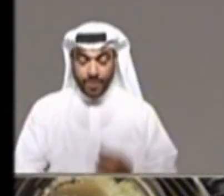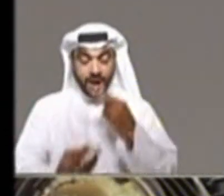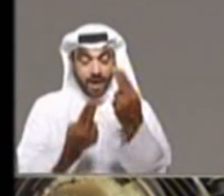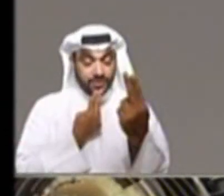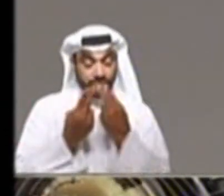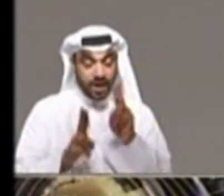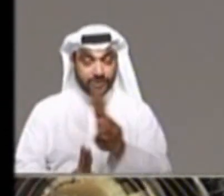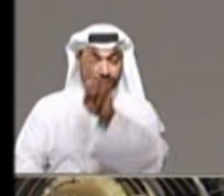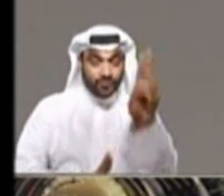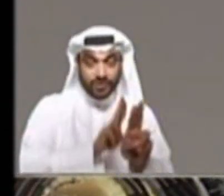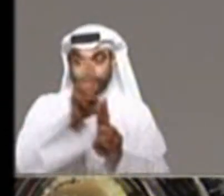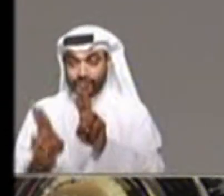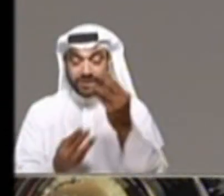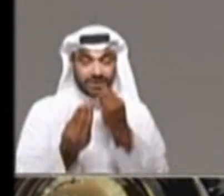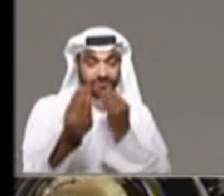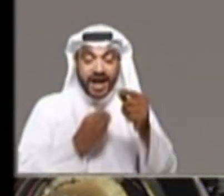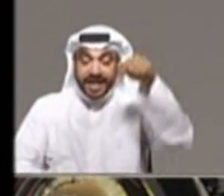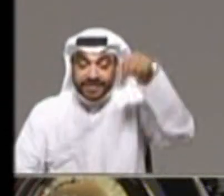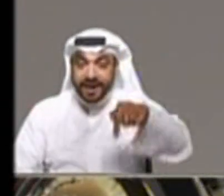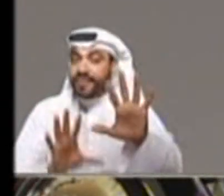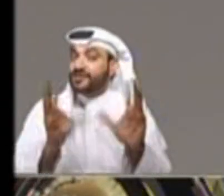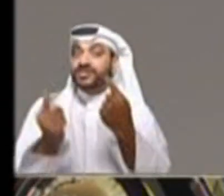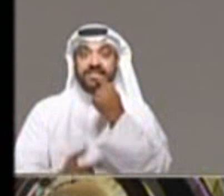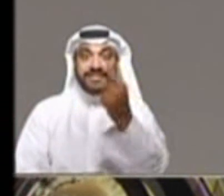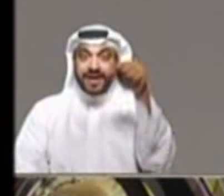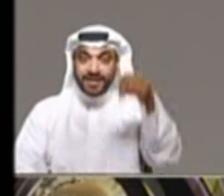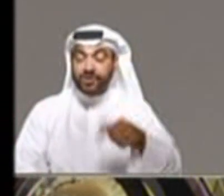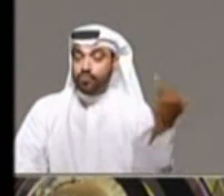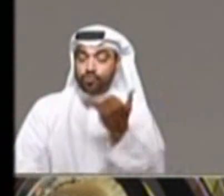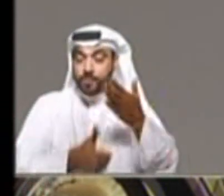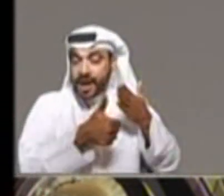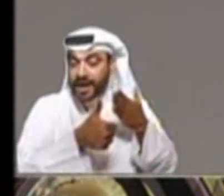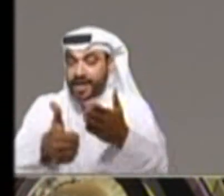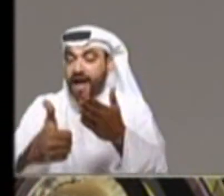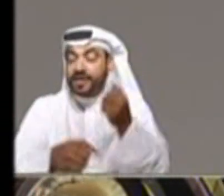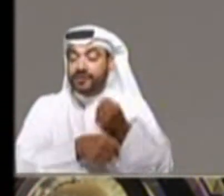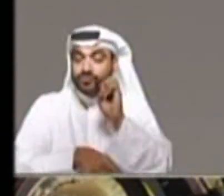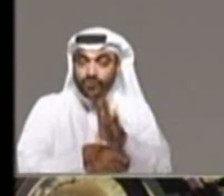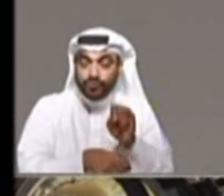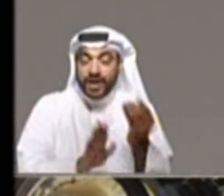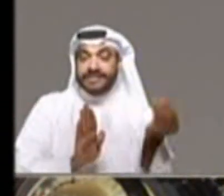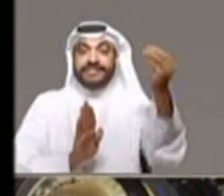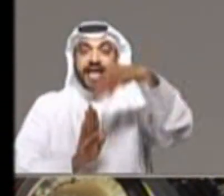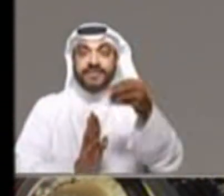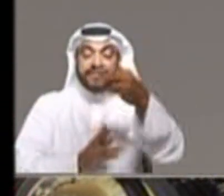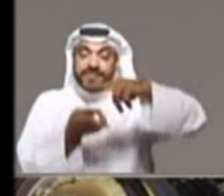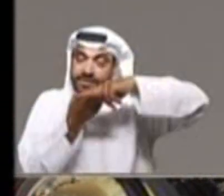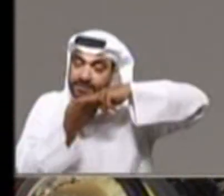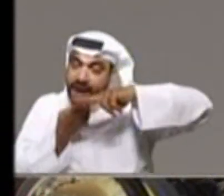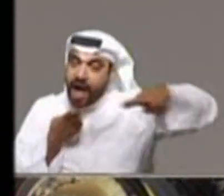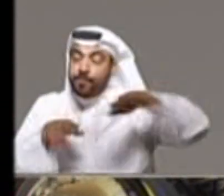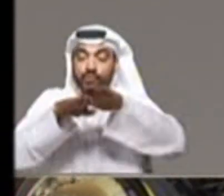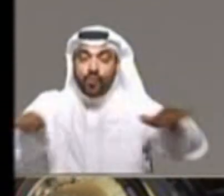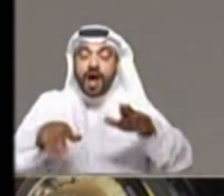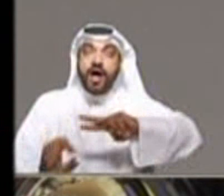مناقشتنا لهذا العام تتعلق بالقيادة البرلمانية في تعزيز السلام والتنمية في عصر الابتكار والتغير